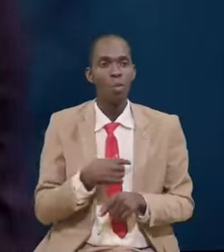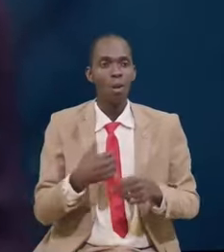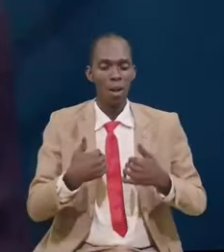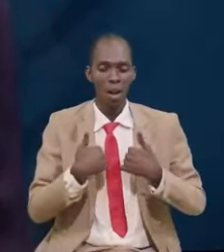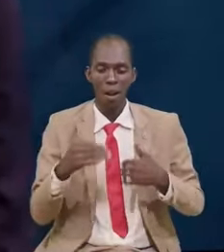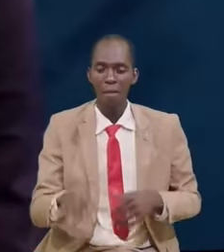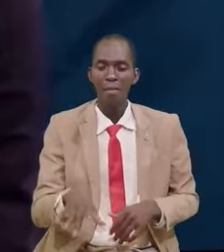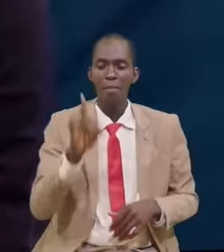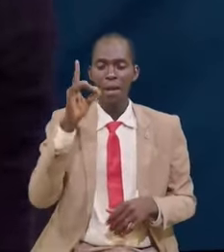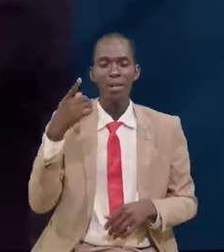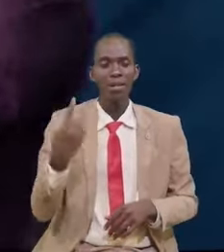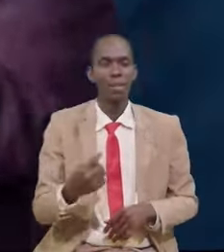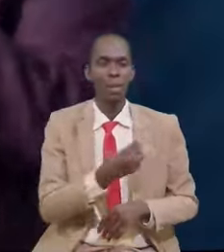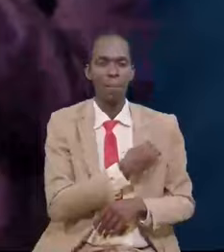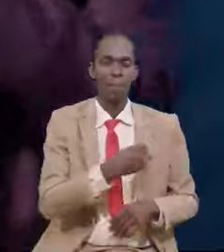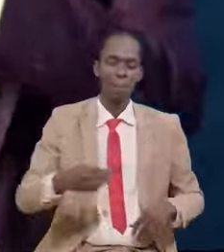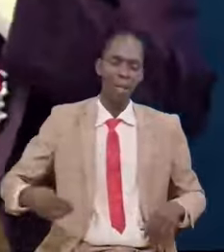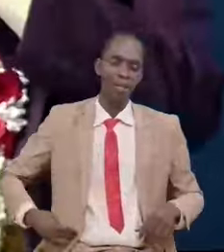nous avons trouvé le Messie.